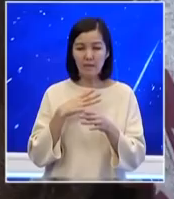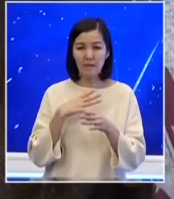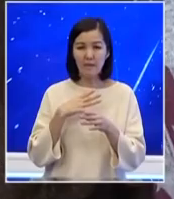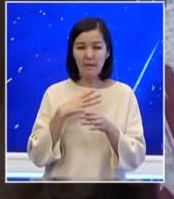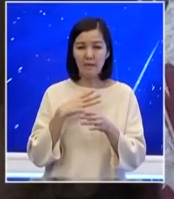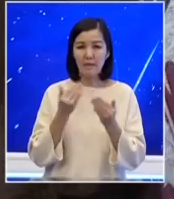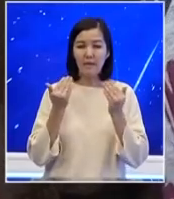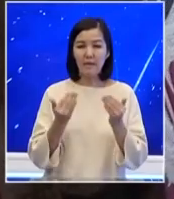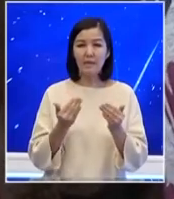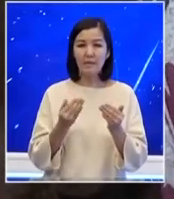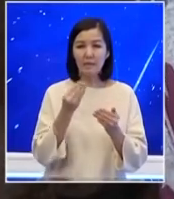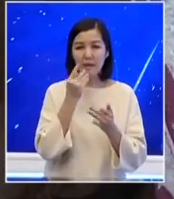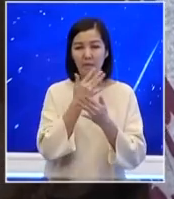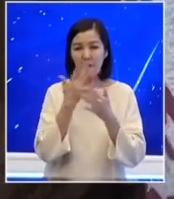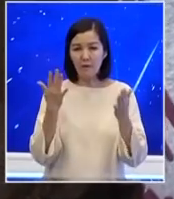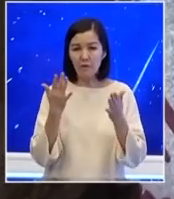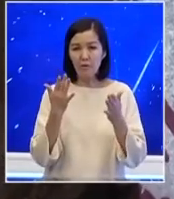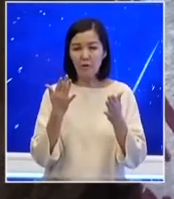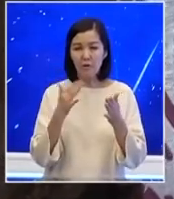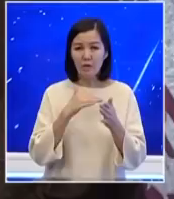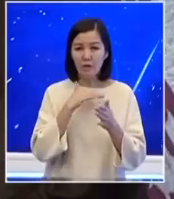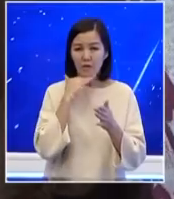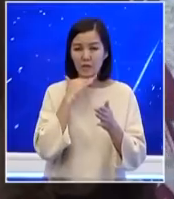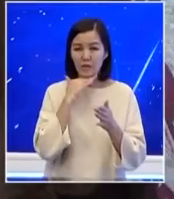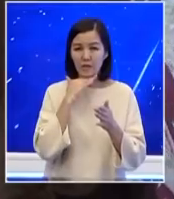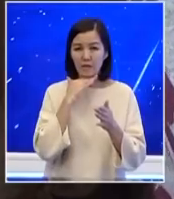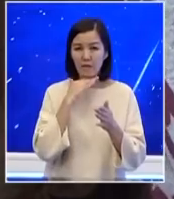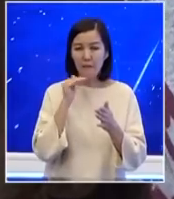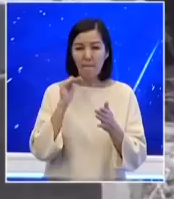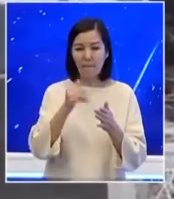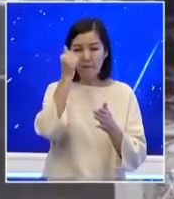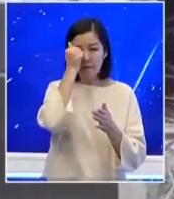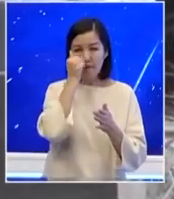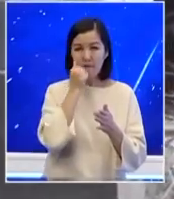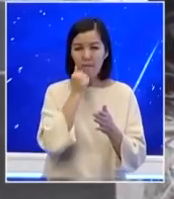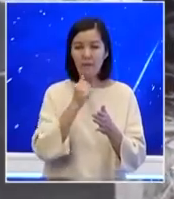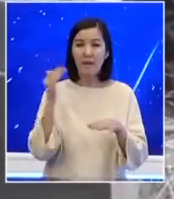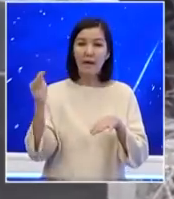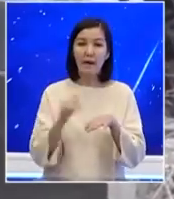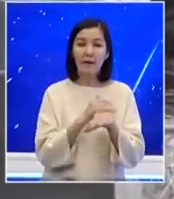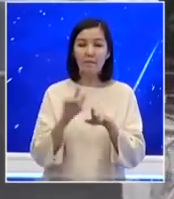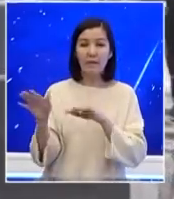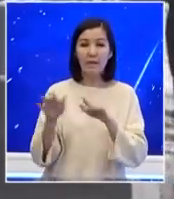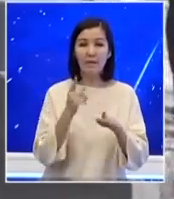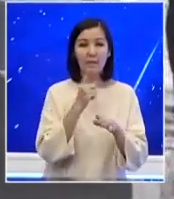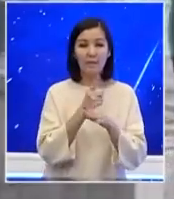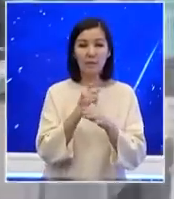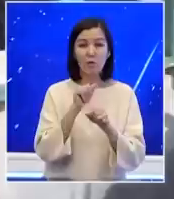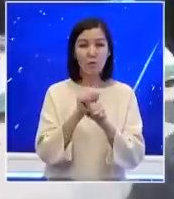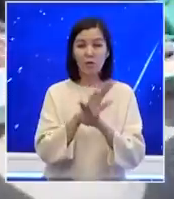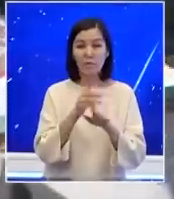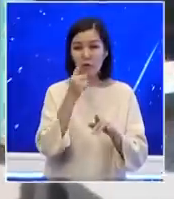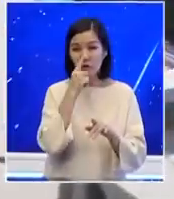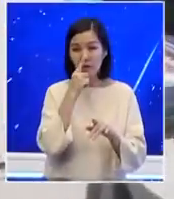жатырмыз. Енді міне азық түлік беріп жатыр. Барлығына мыңда мың рахмет. Қайырындылық акциясы мұнымен шектелмейді. Таяуда